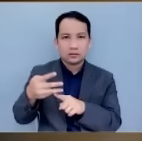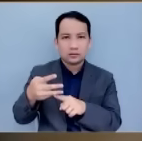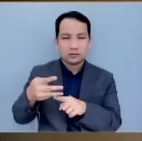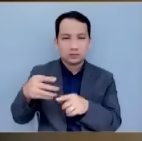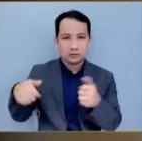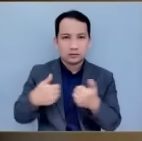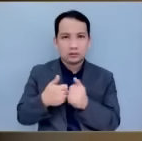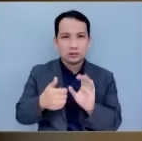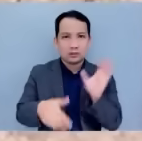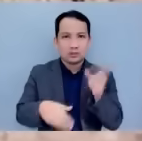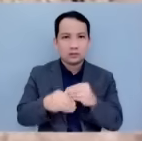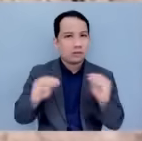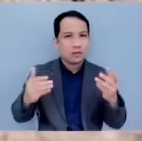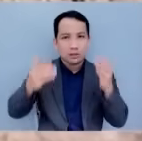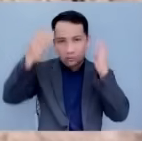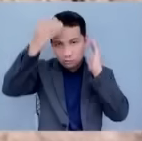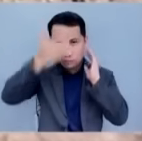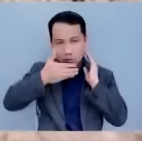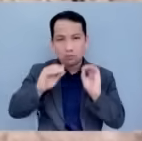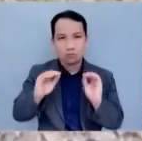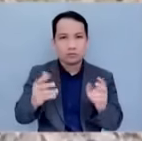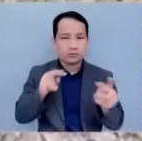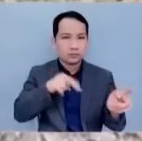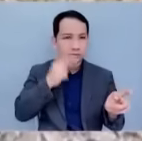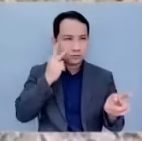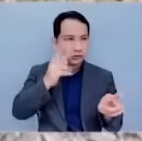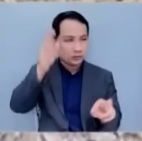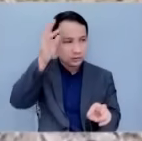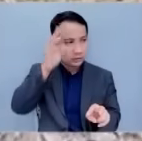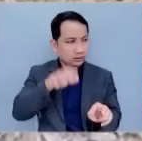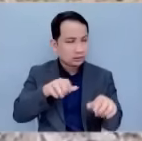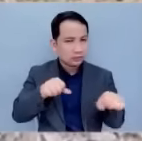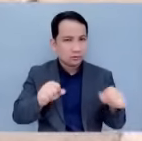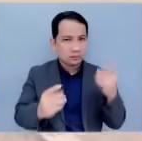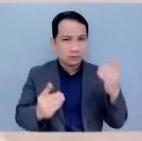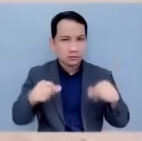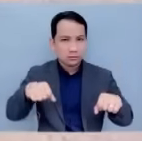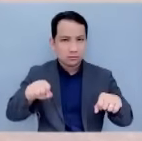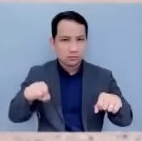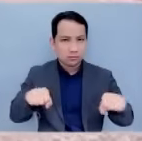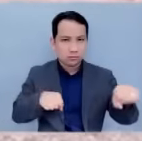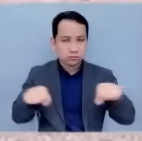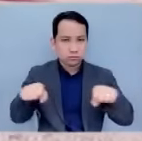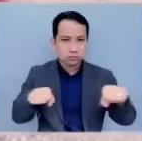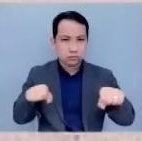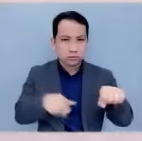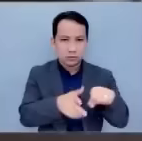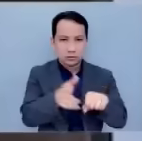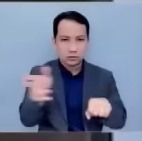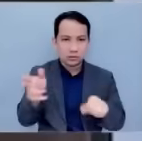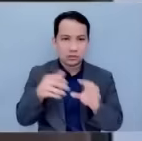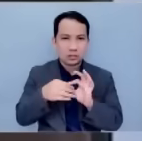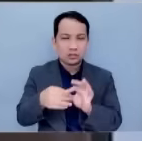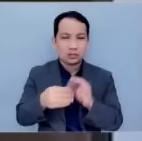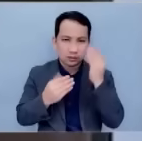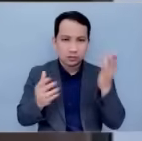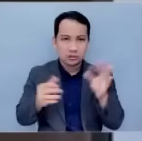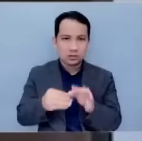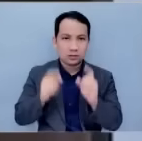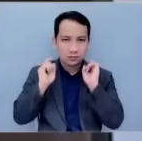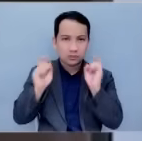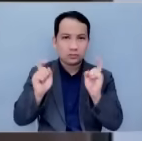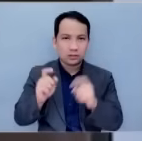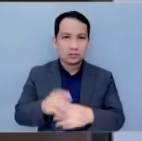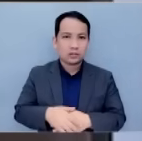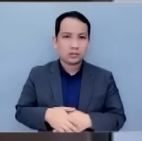walang suot na helmet. Minamaneho ng ama ng bata ang motor na mangyari ang aksidente sa kurbatang bahagi ng daan. Mabilis yung takbo ng motorcycle